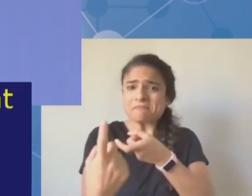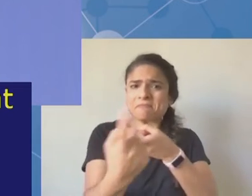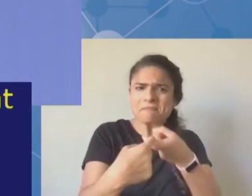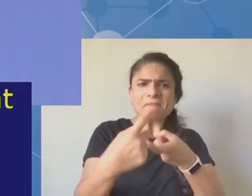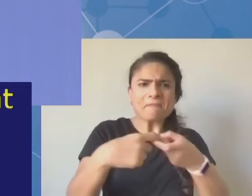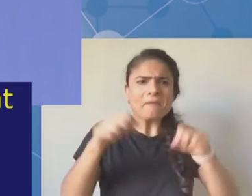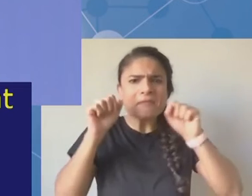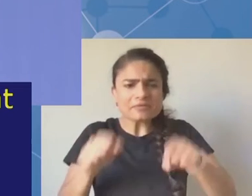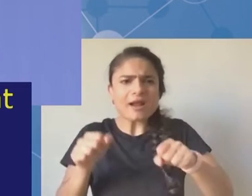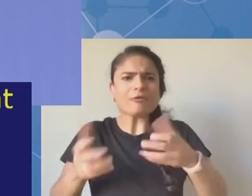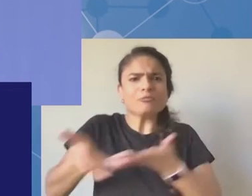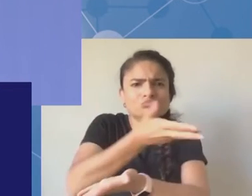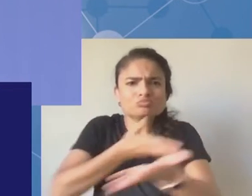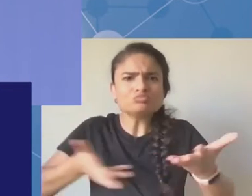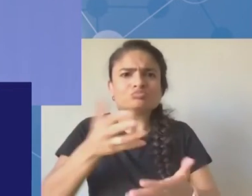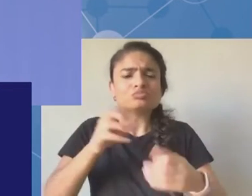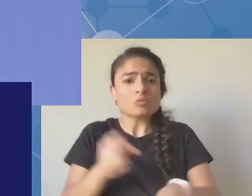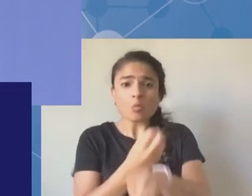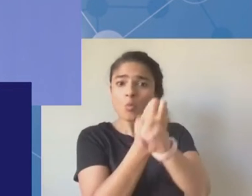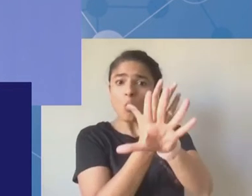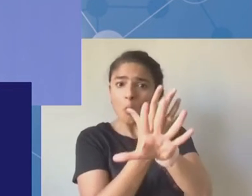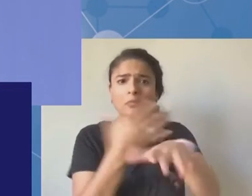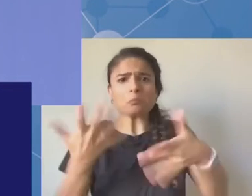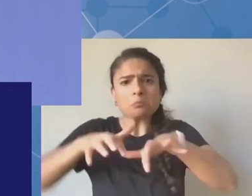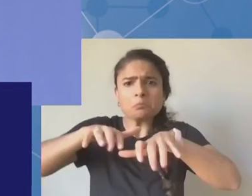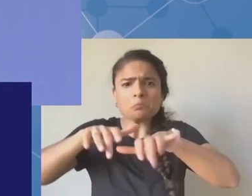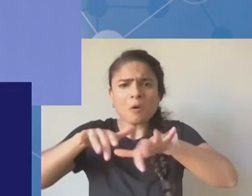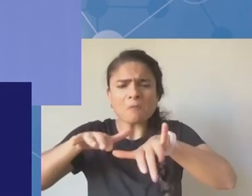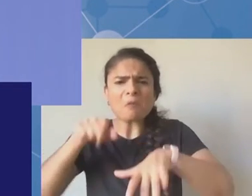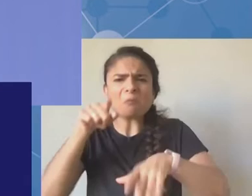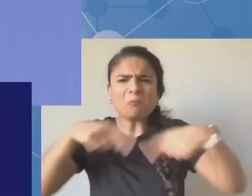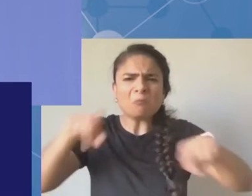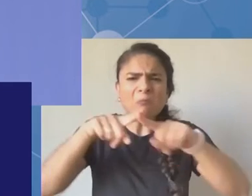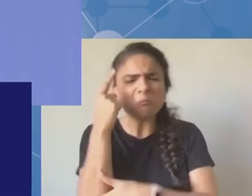пошло хорошо, что не совсем удалось, что вы советовали бы или